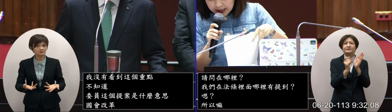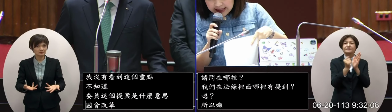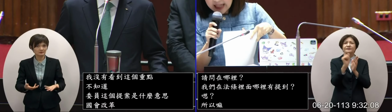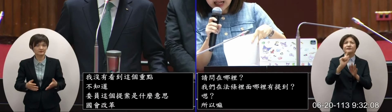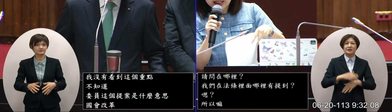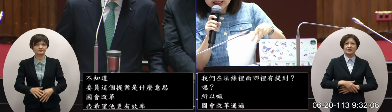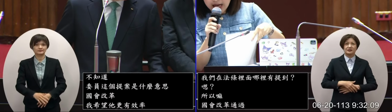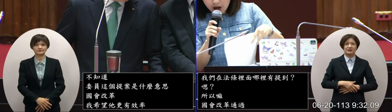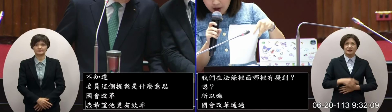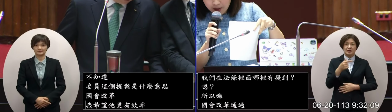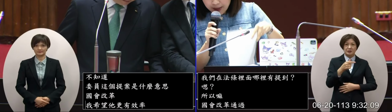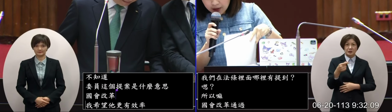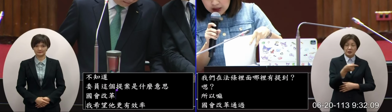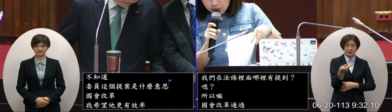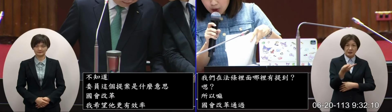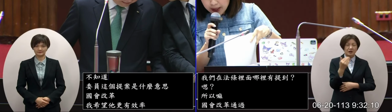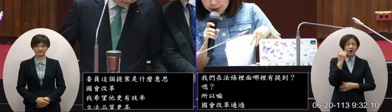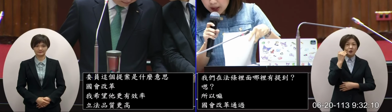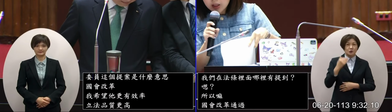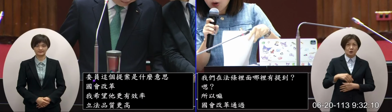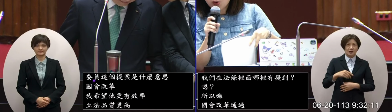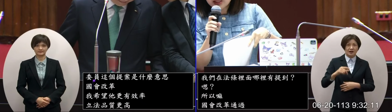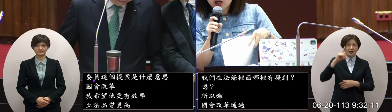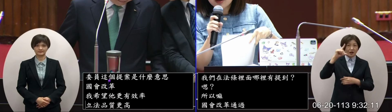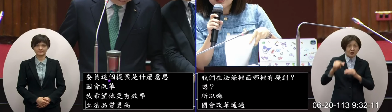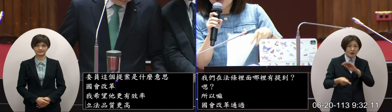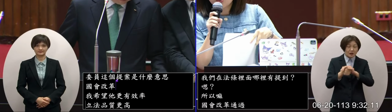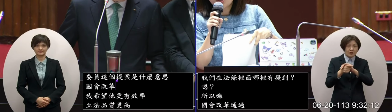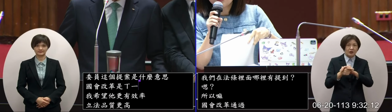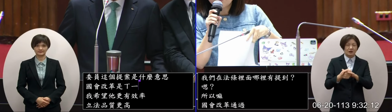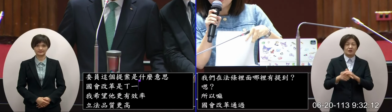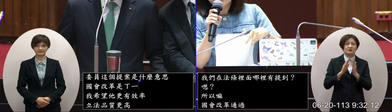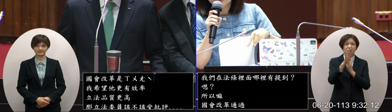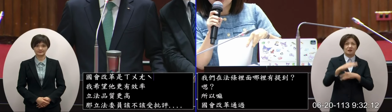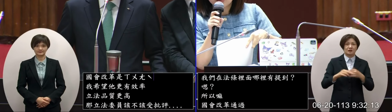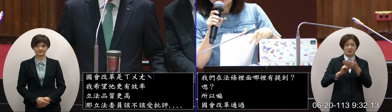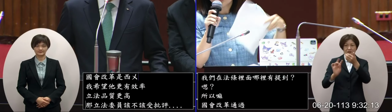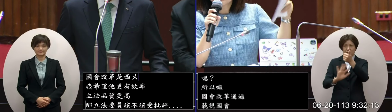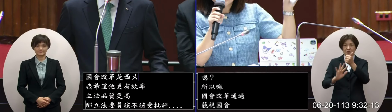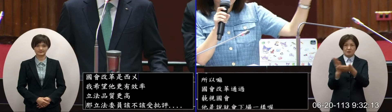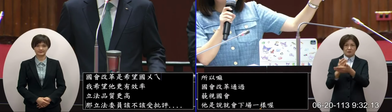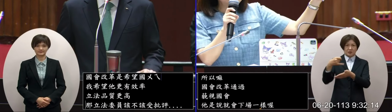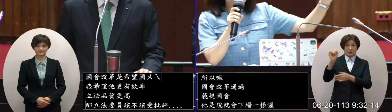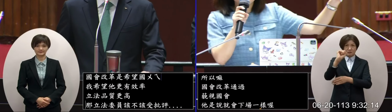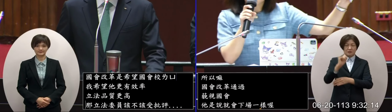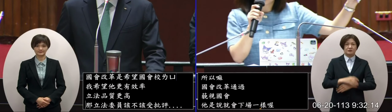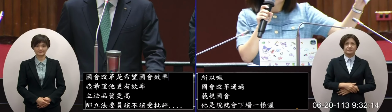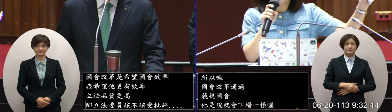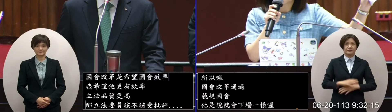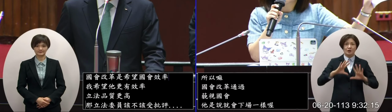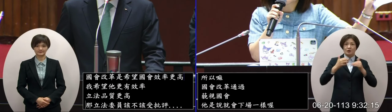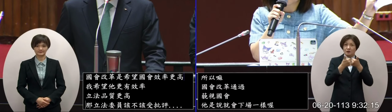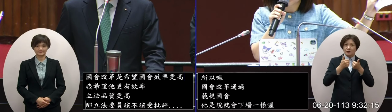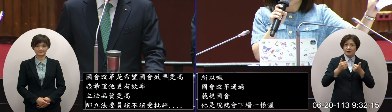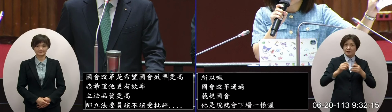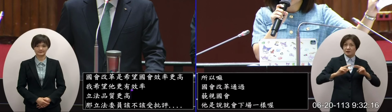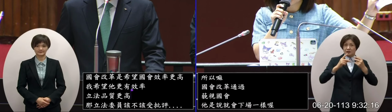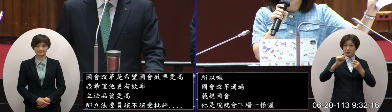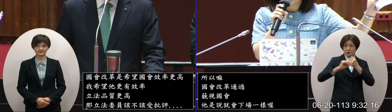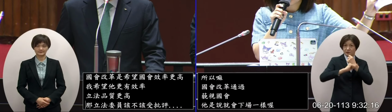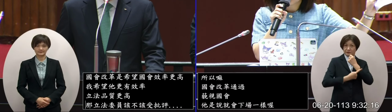他是说就会下场一样哦。藐视国会罪通过以后，立法委员不能被批评，有这我们在国会改革无法里面有这一